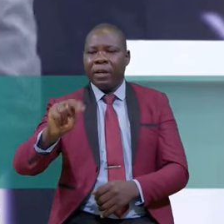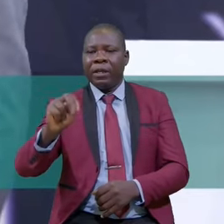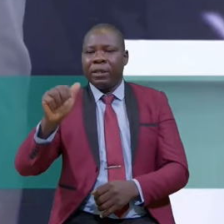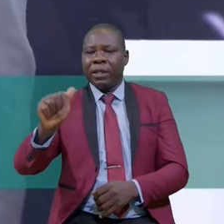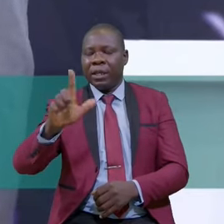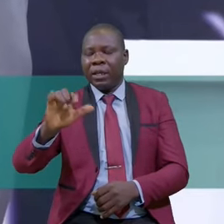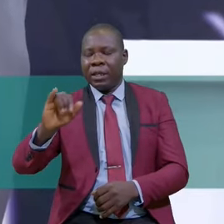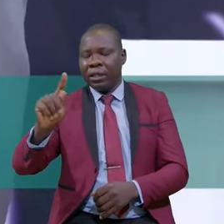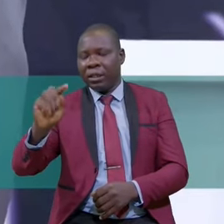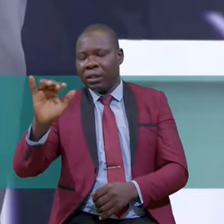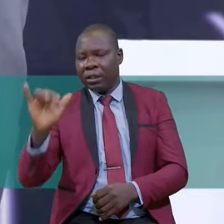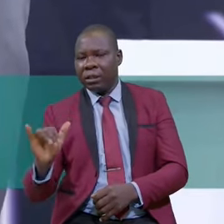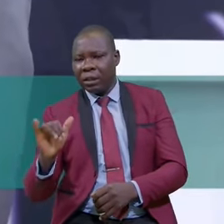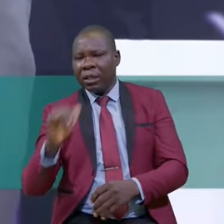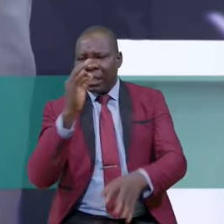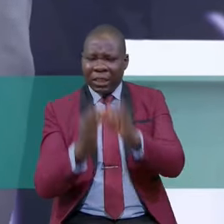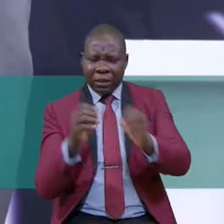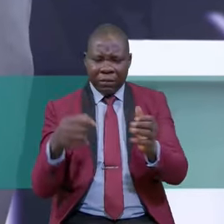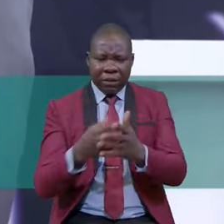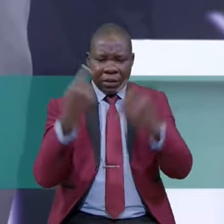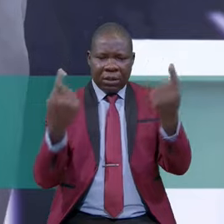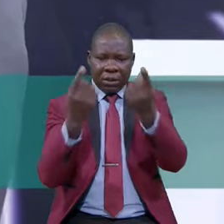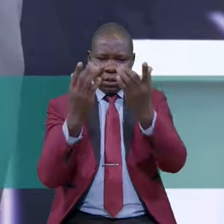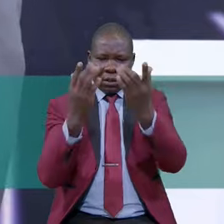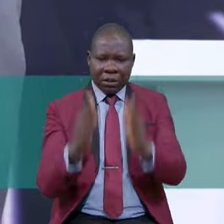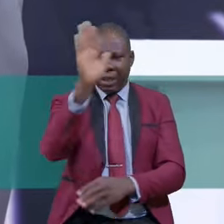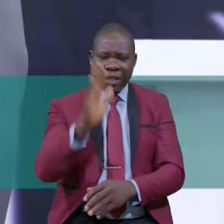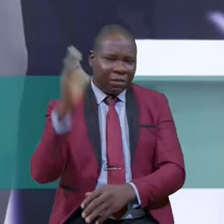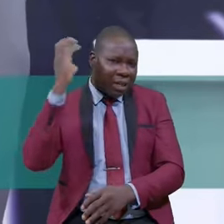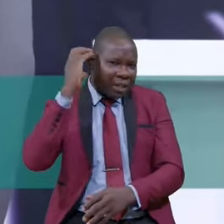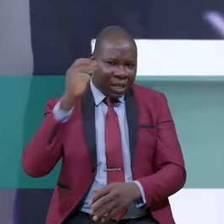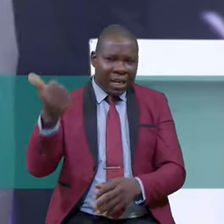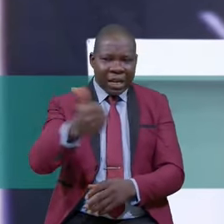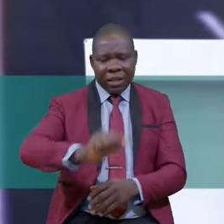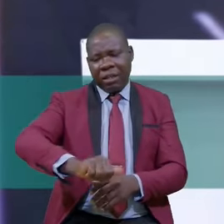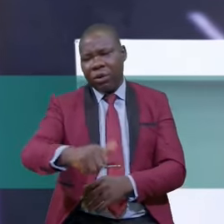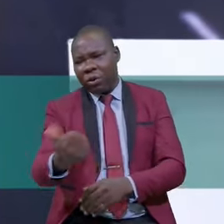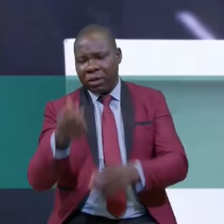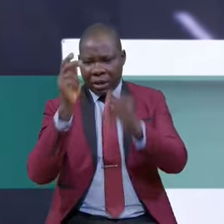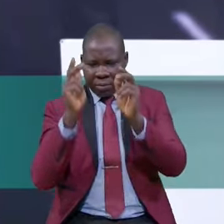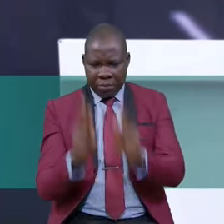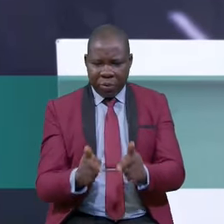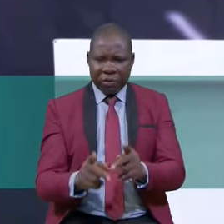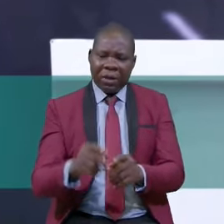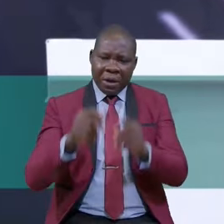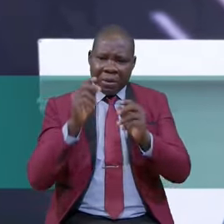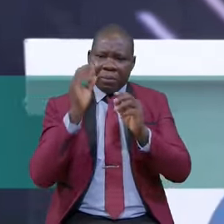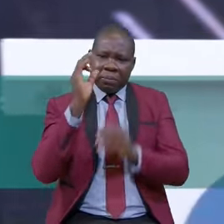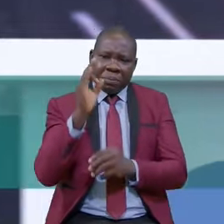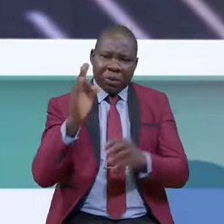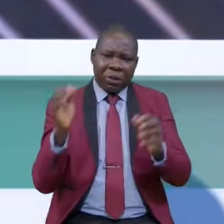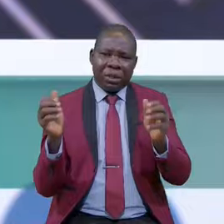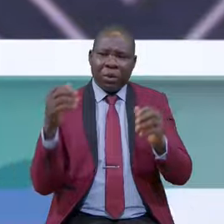preach about aucune autre personne sur le salut, let him know je vais lui faire comprendre que ceci, voici le chemin, la voie du salut. It